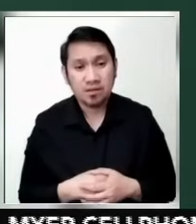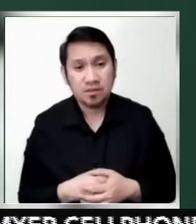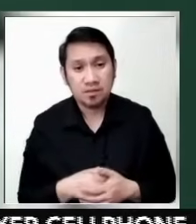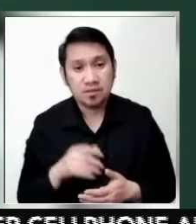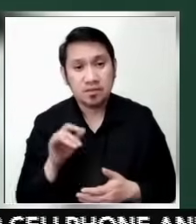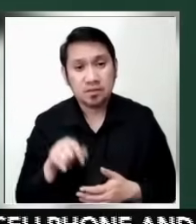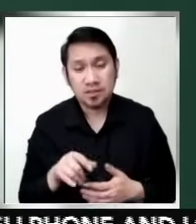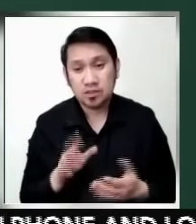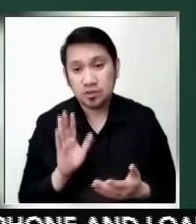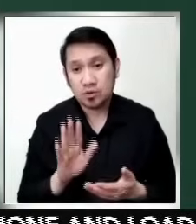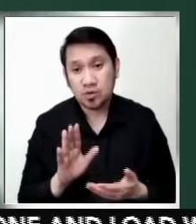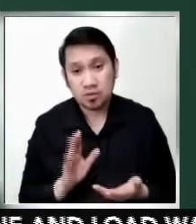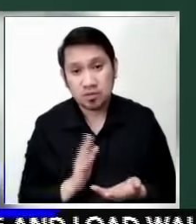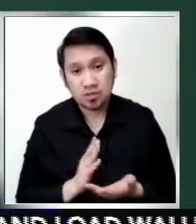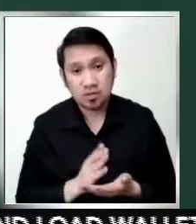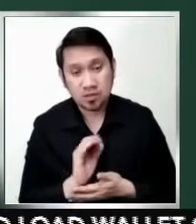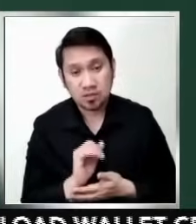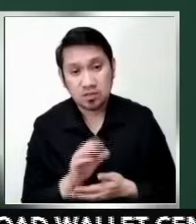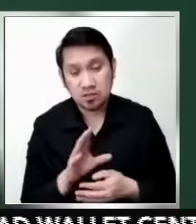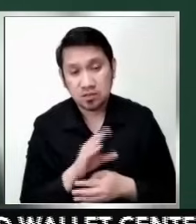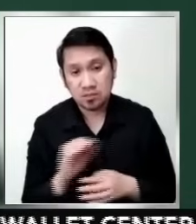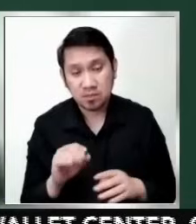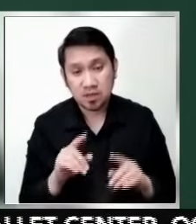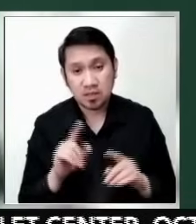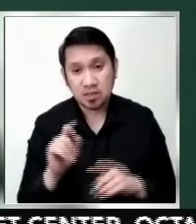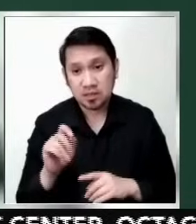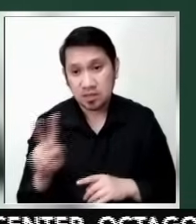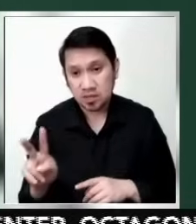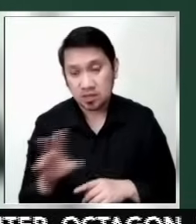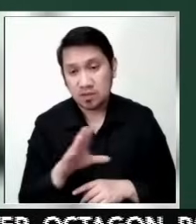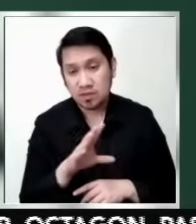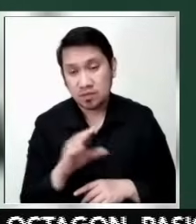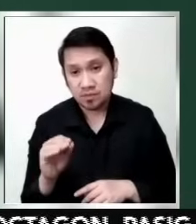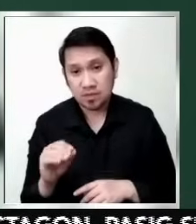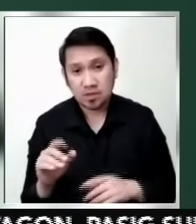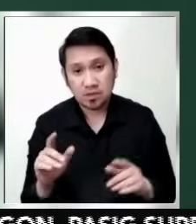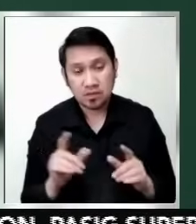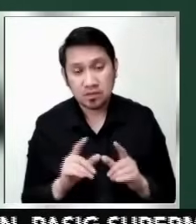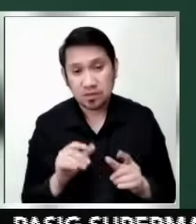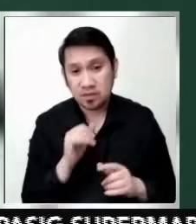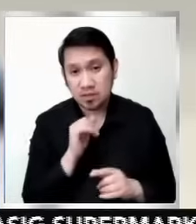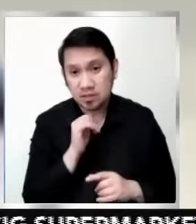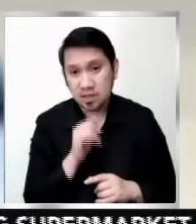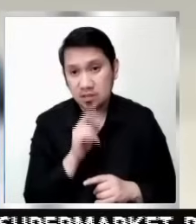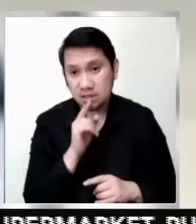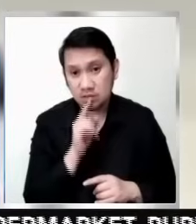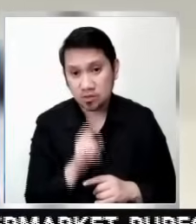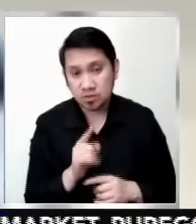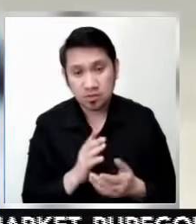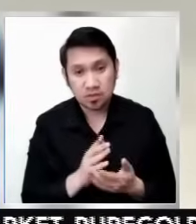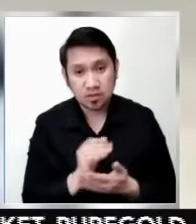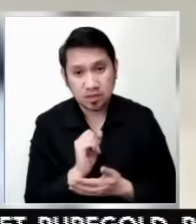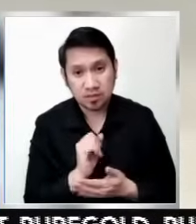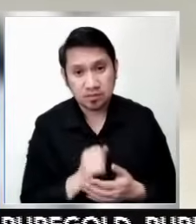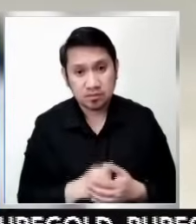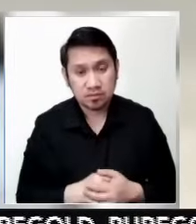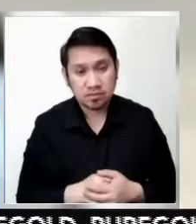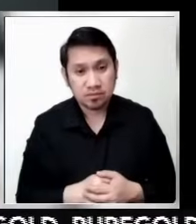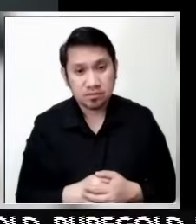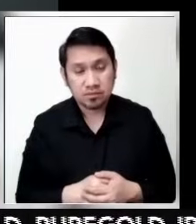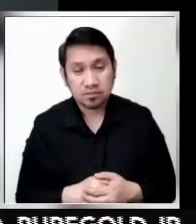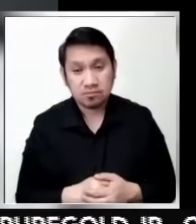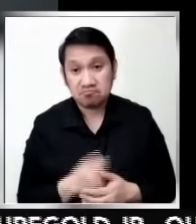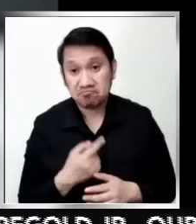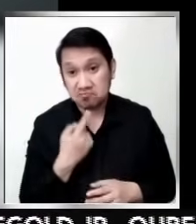rights the allocation of TV and radio frequencies is not a guaranteed right naun ng sinabi ni Pastor apolo